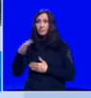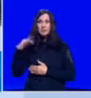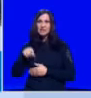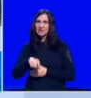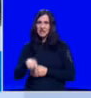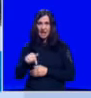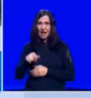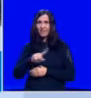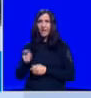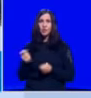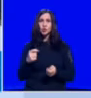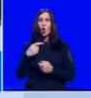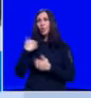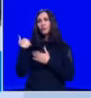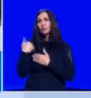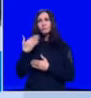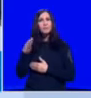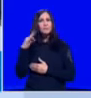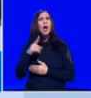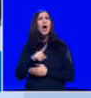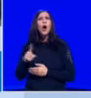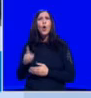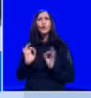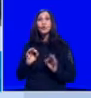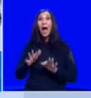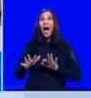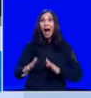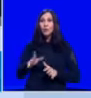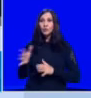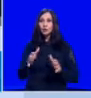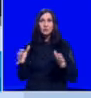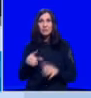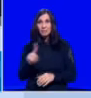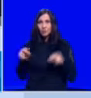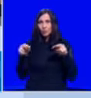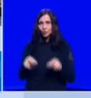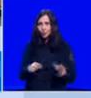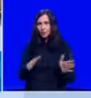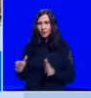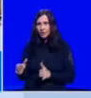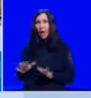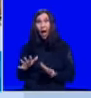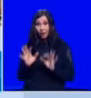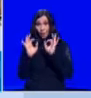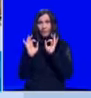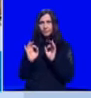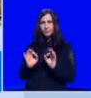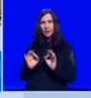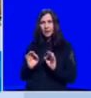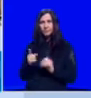носи отговорност пред президент. Пред кого точно? Ако и народно събрание не може да контролира. Пред народното събрание. Не е така. Защо? Ако е така,